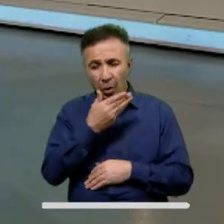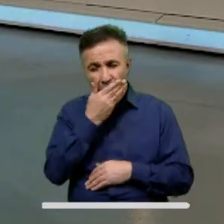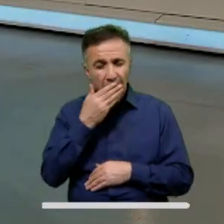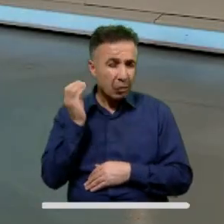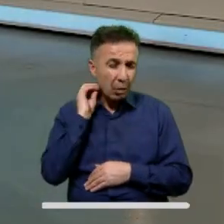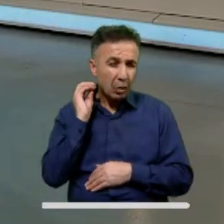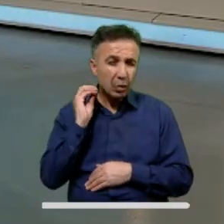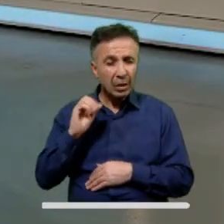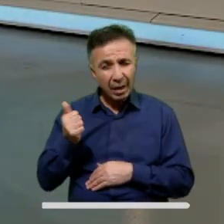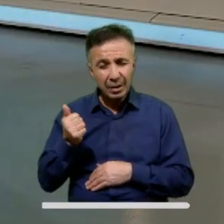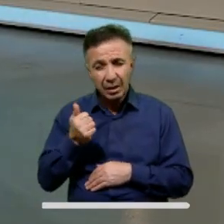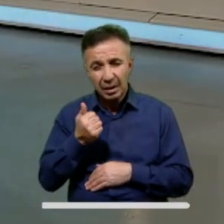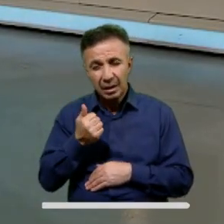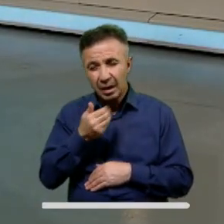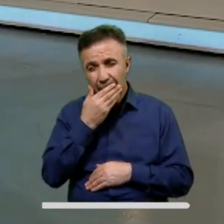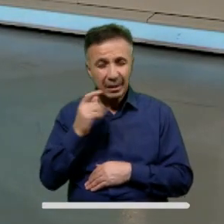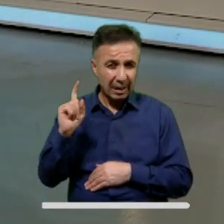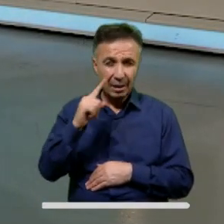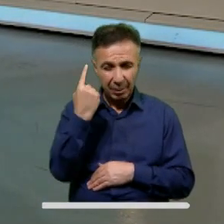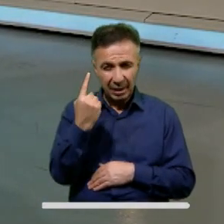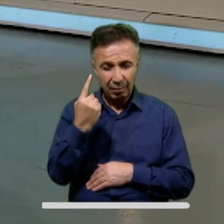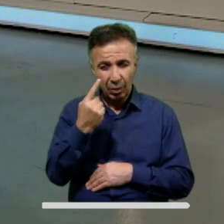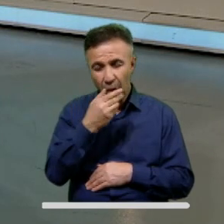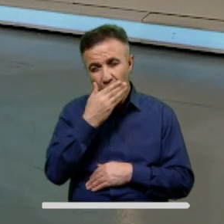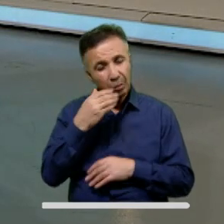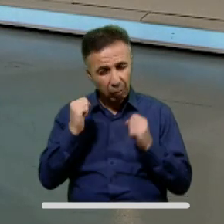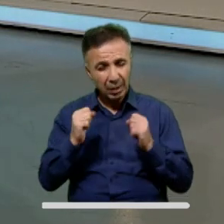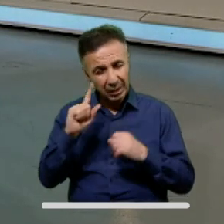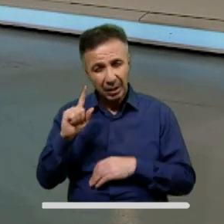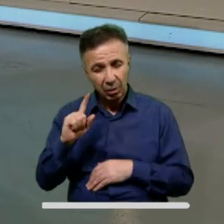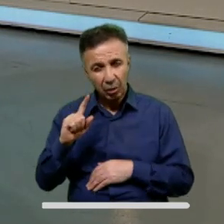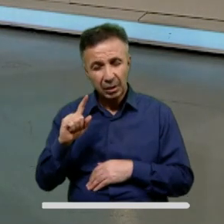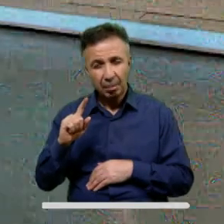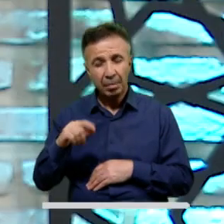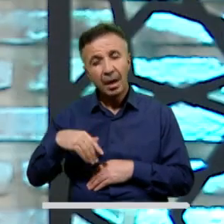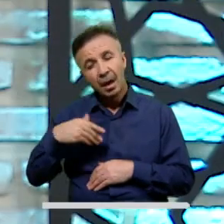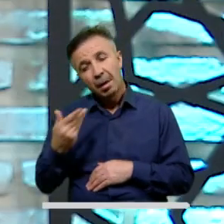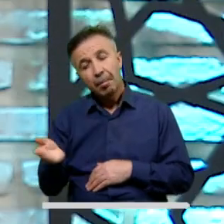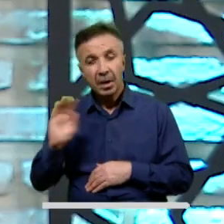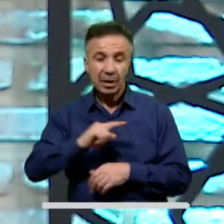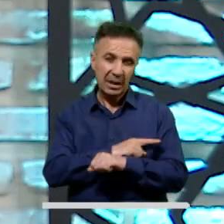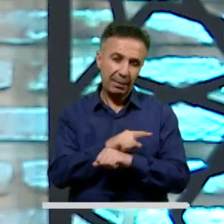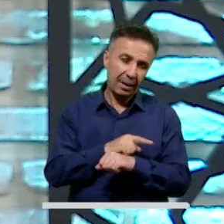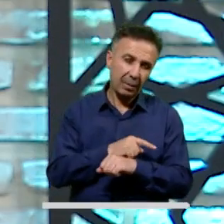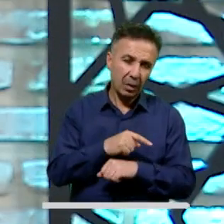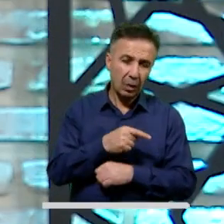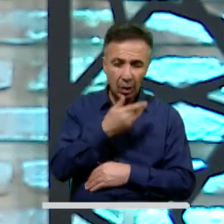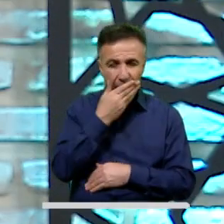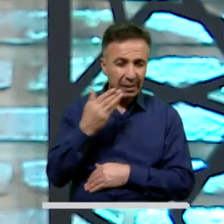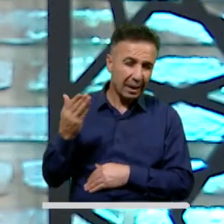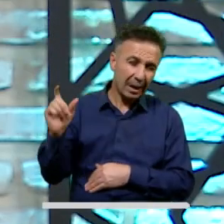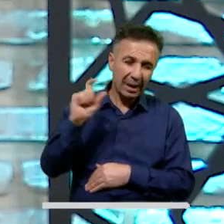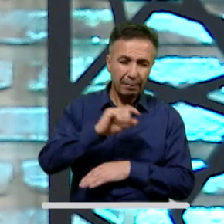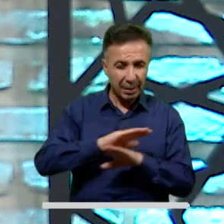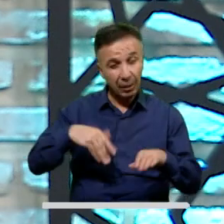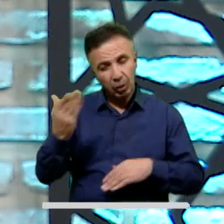tutması gerekiyor yoksa herhangi bir gün mü? Evet. Soralım İbrahim Bey bakalım. Hocam ne diyecek? İstanbul'a selam ediyoruz.